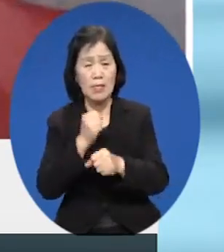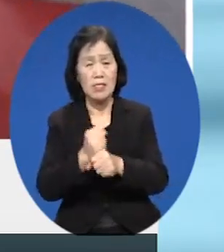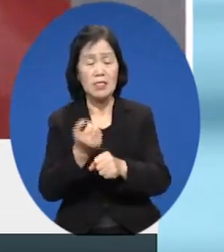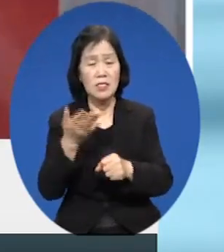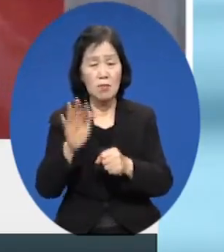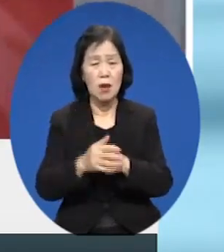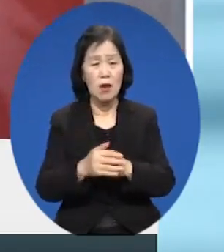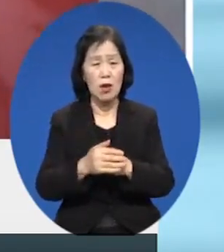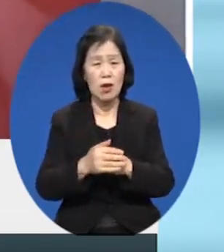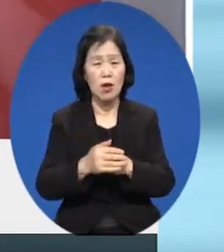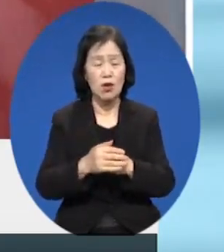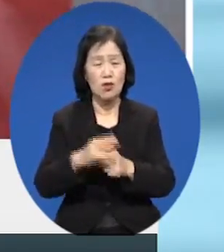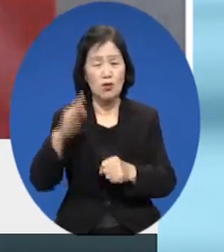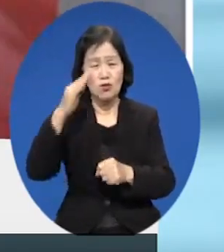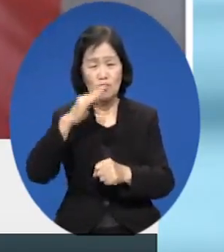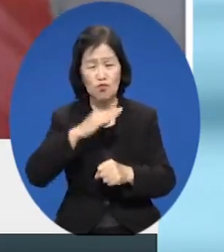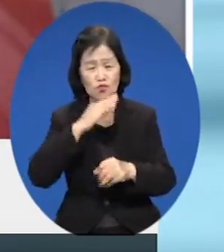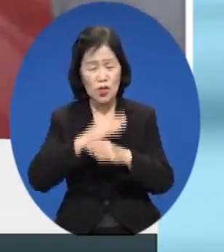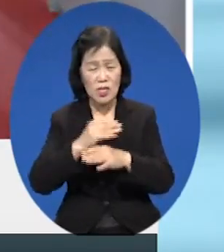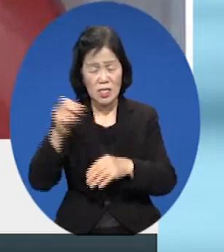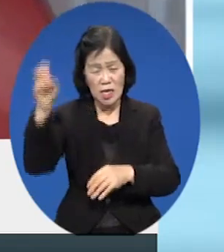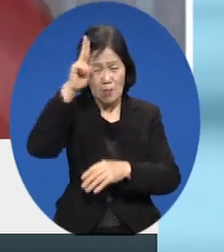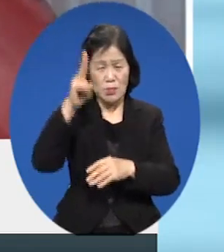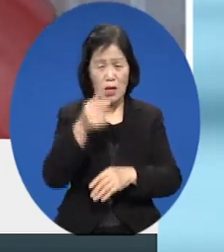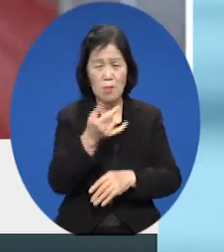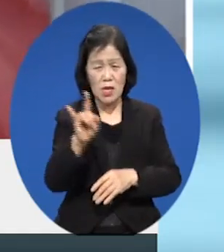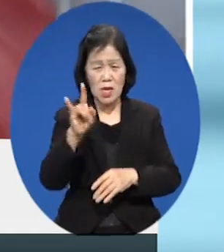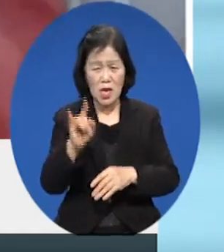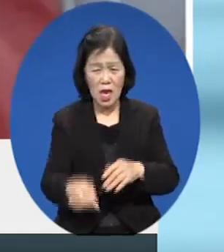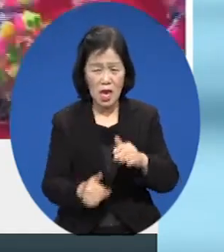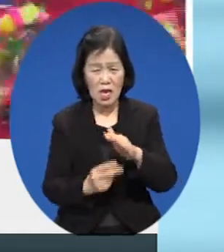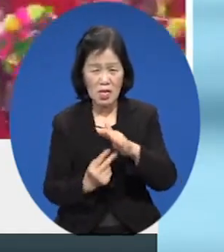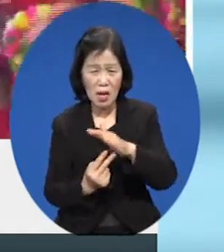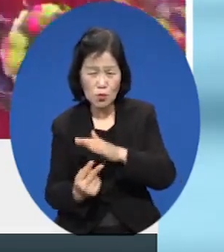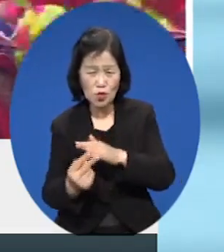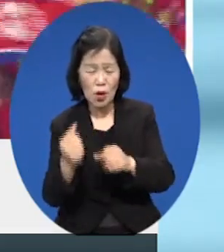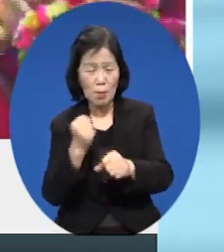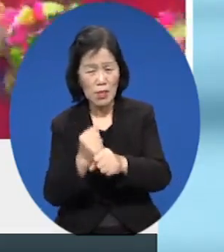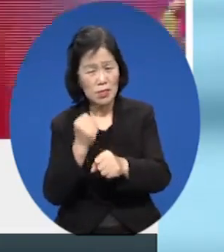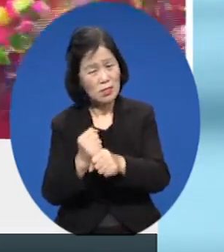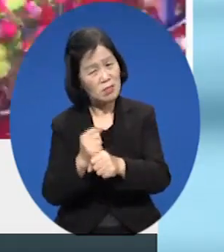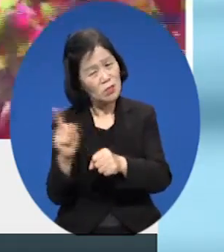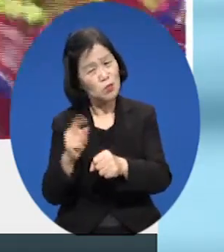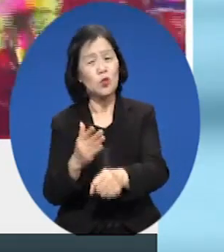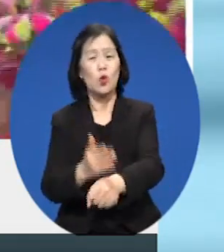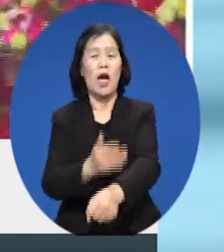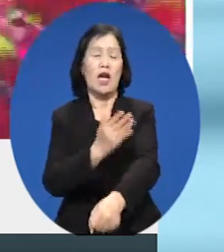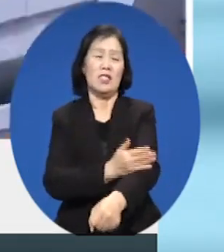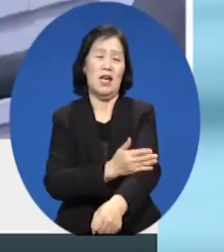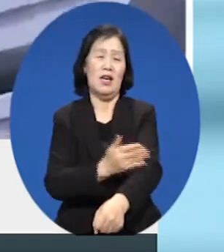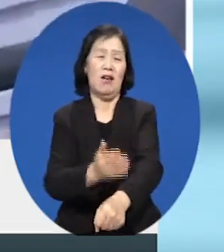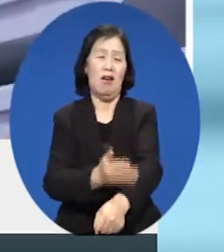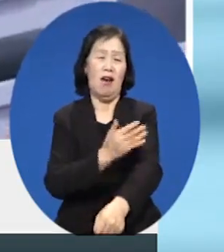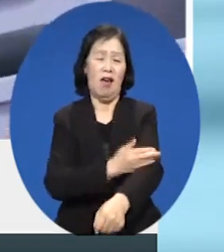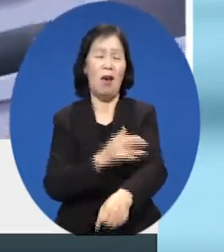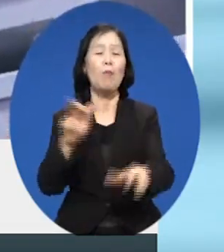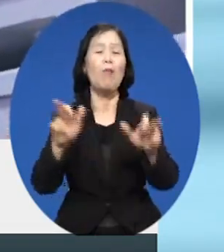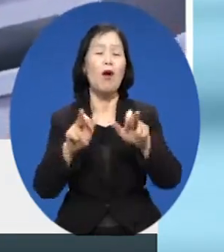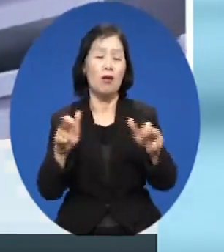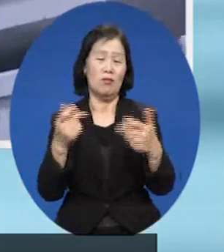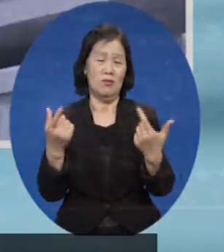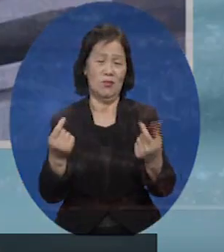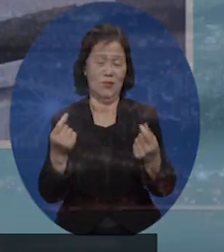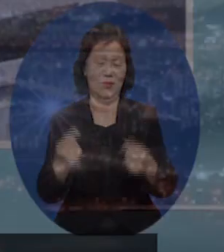북한이 대한민국도 못 가진 핵잠수함을 만든다 이것은 조금은 과장된 북한의 흐미 아닌가 이런 생각도